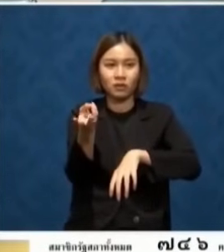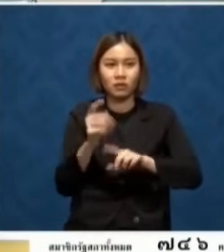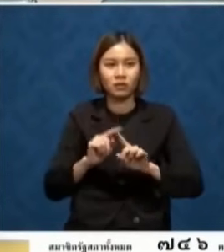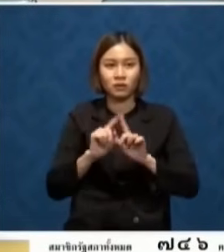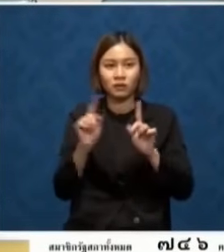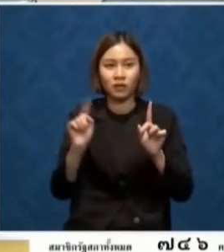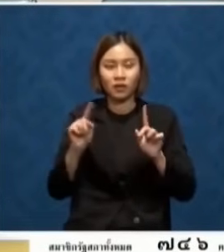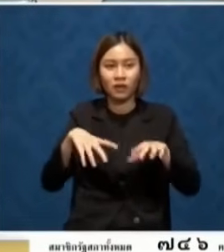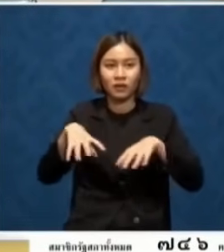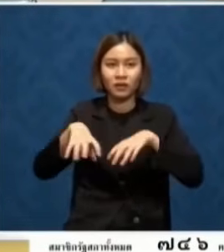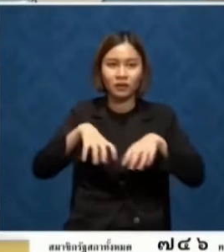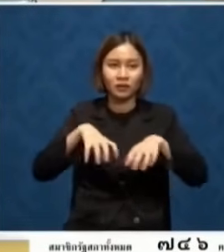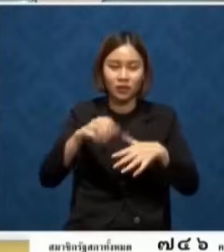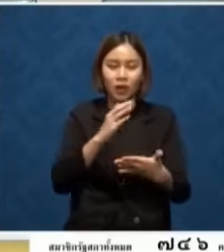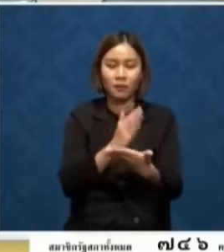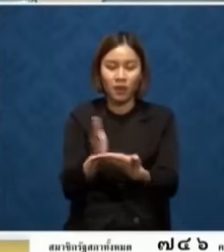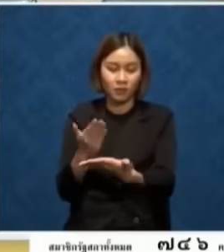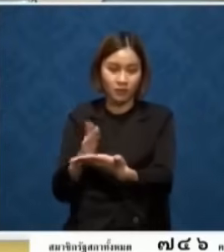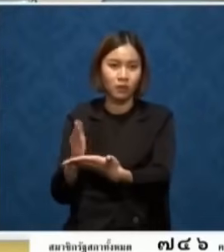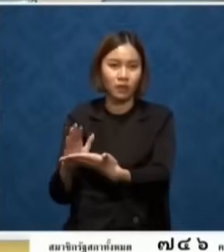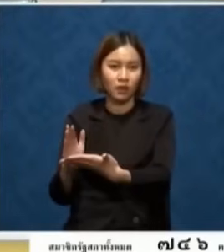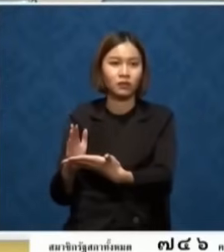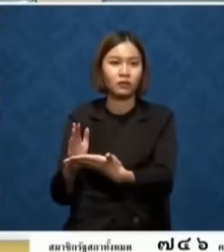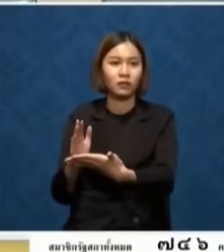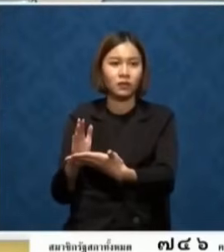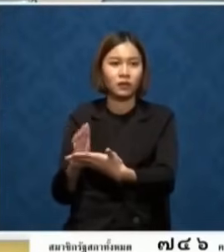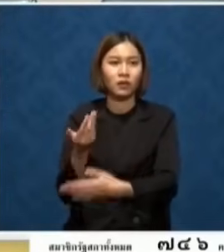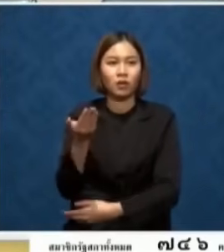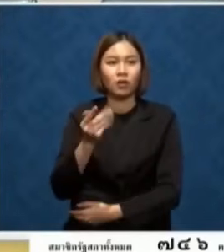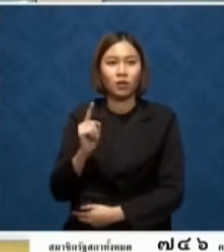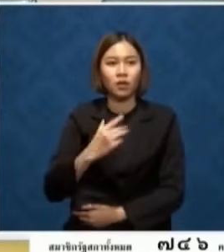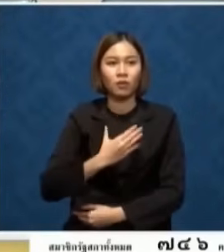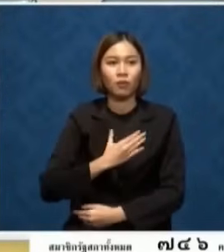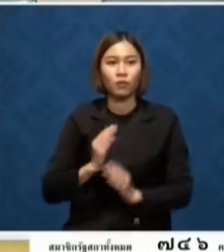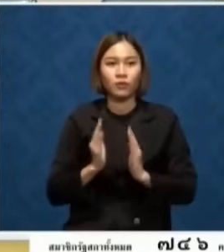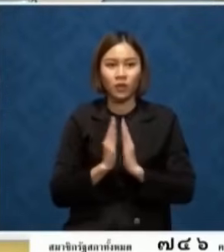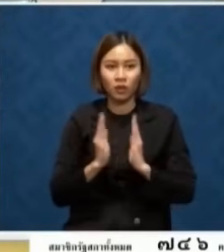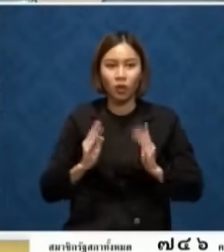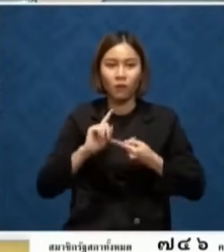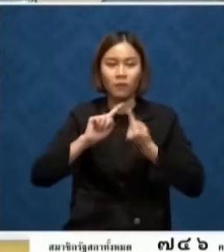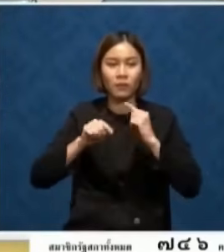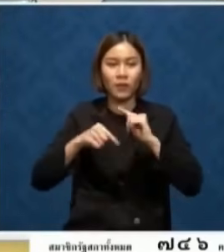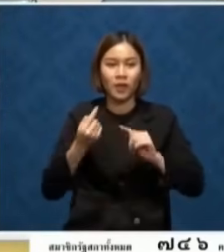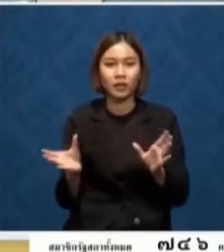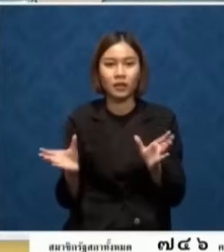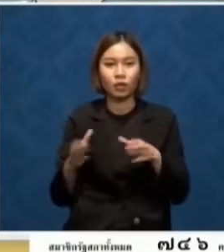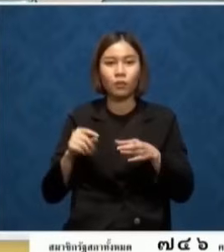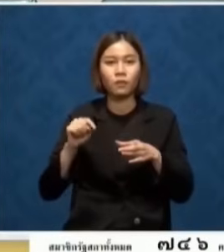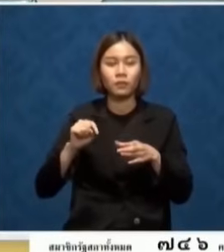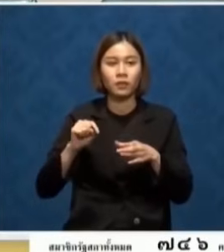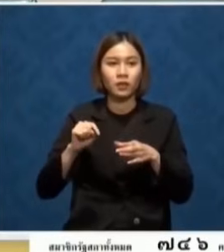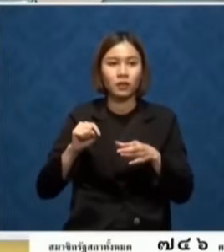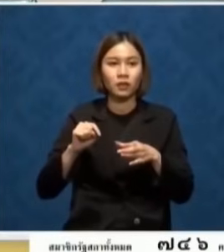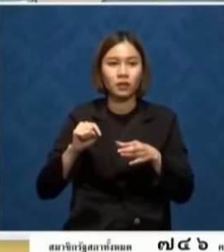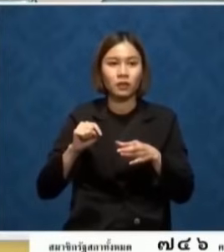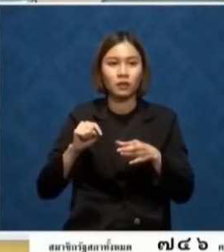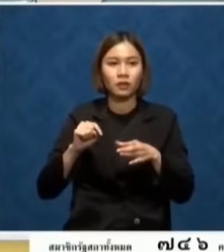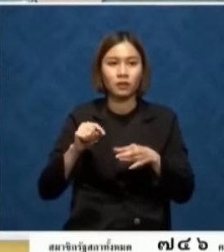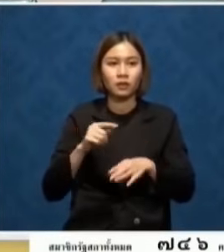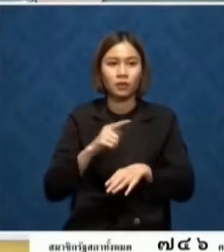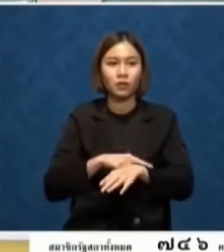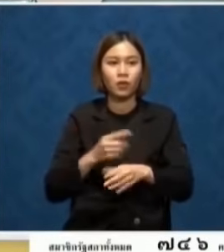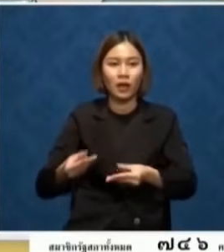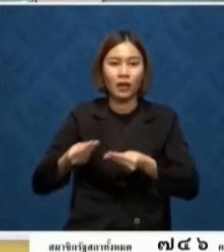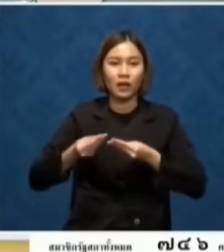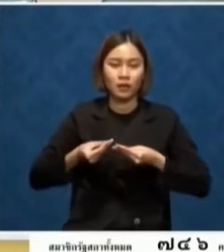แต่เราก็จัดสรรปันส่วนกันขออนุญาตให้ผมได้ขอบคุณเพื่อนในพรรคที่กันเวลาไว้ให้ผ